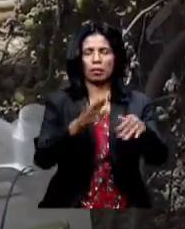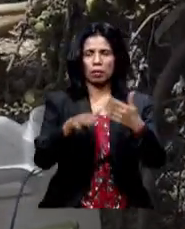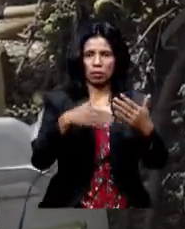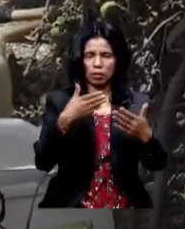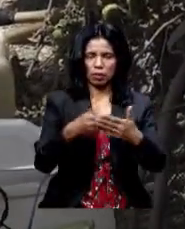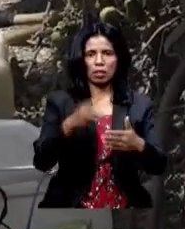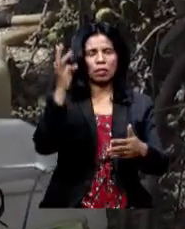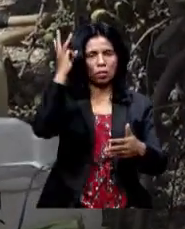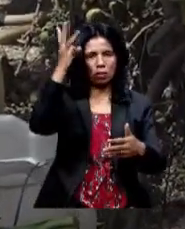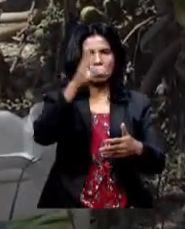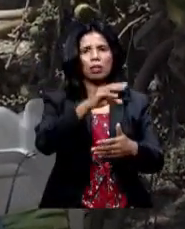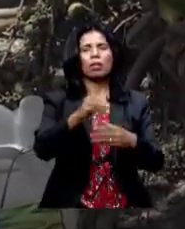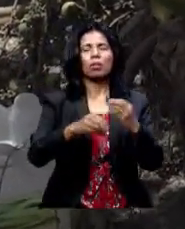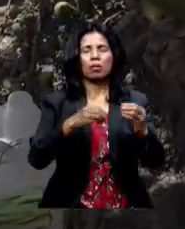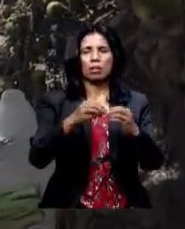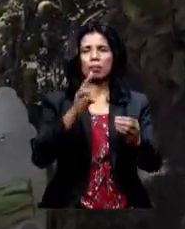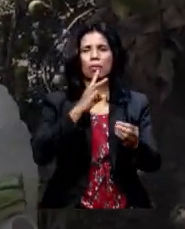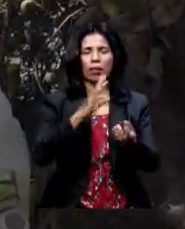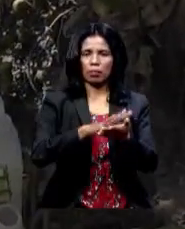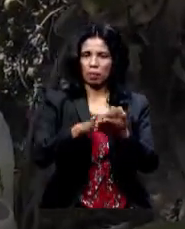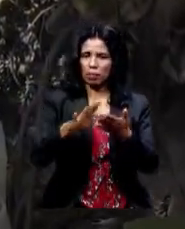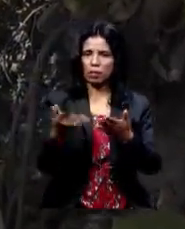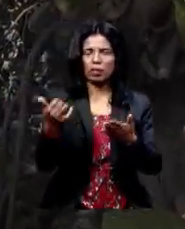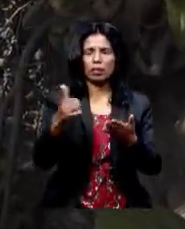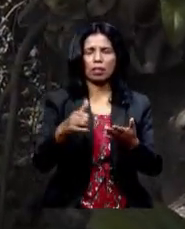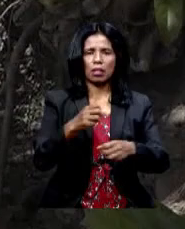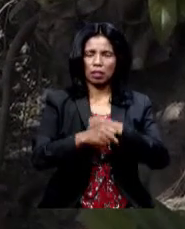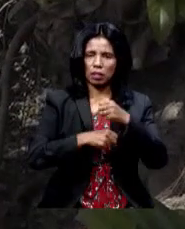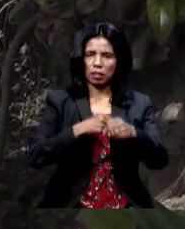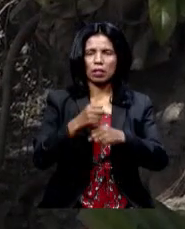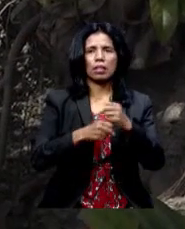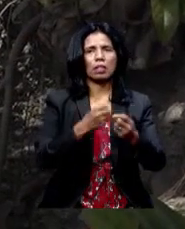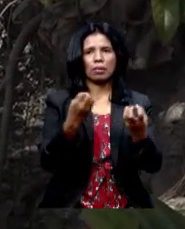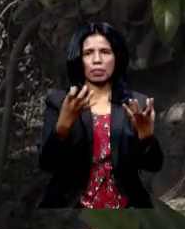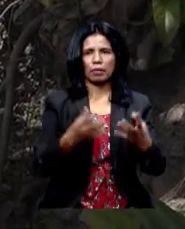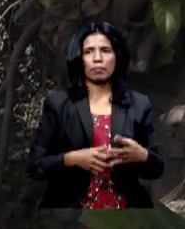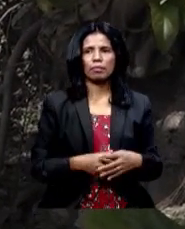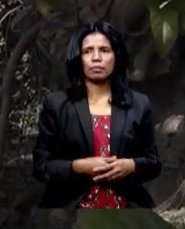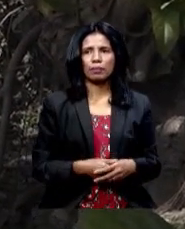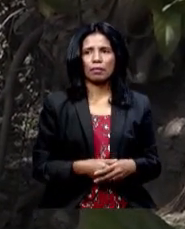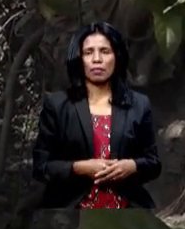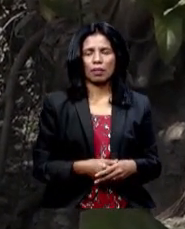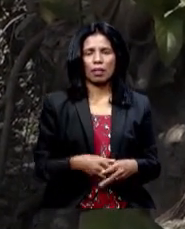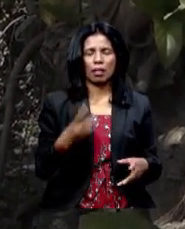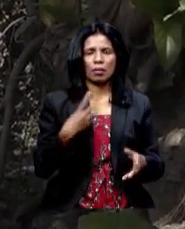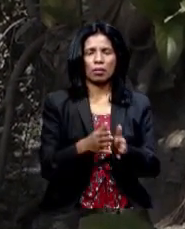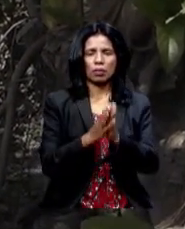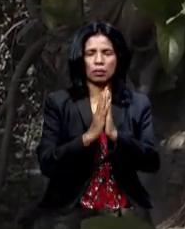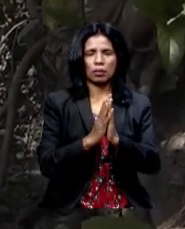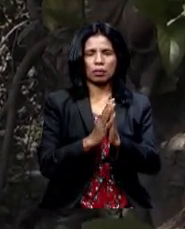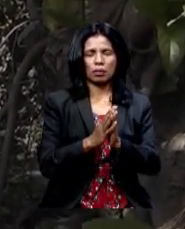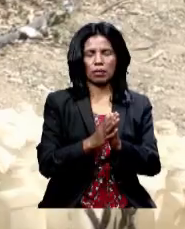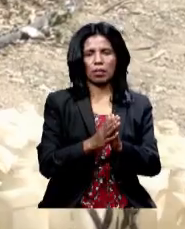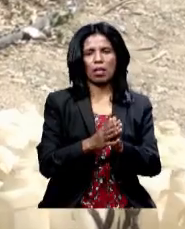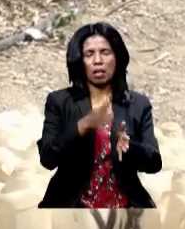ne preocupação ona babe mos ne besira sofre tinambara kona. Ami hasta usu azuda ba bonana tun